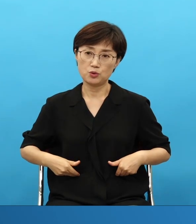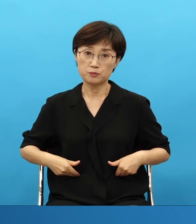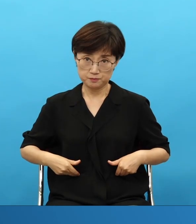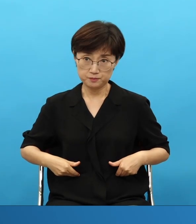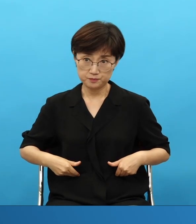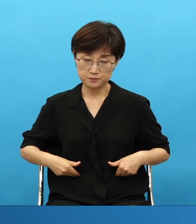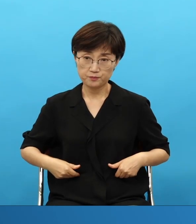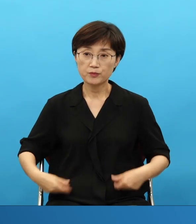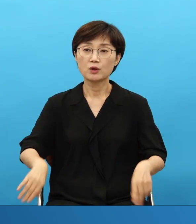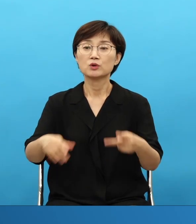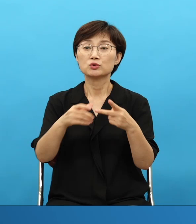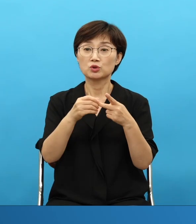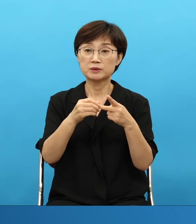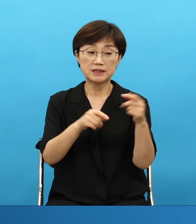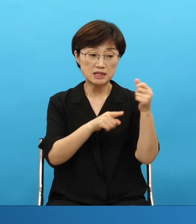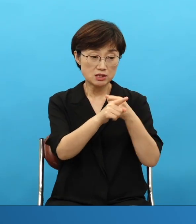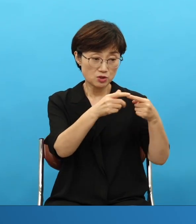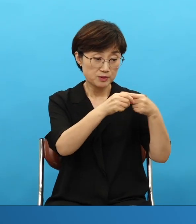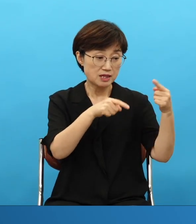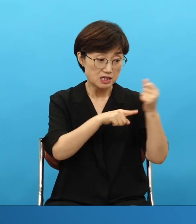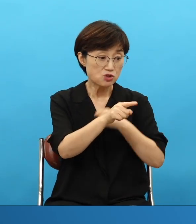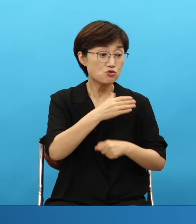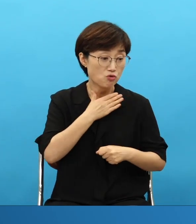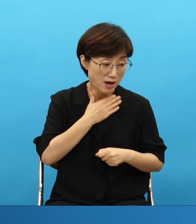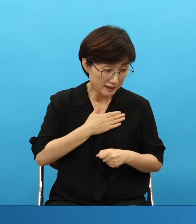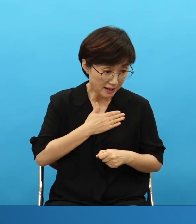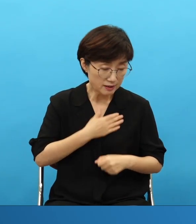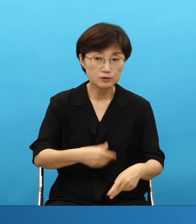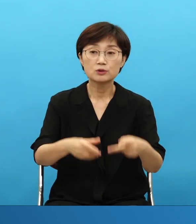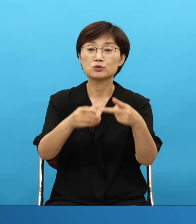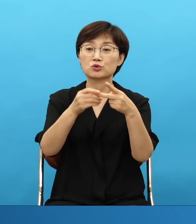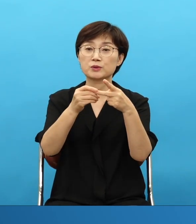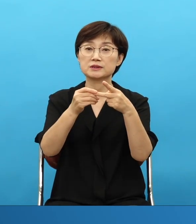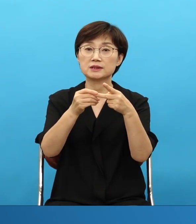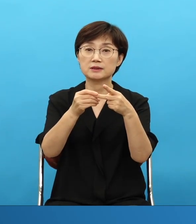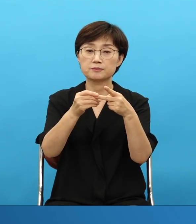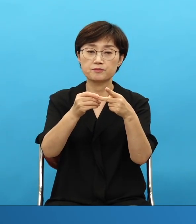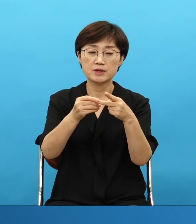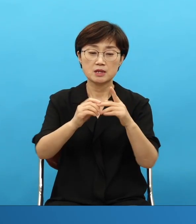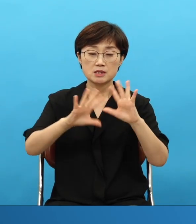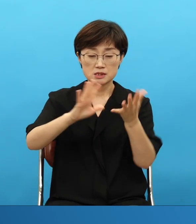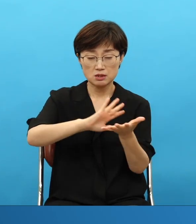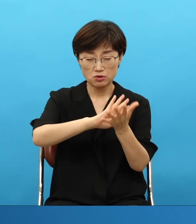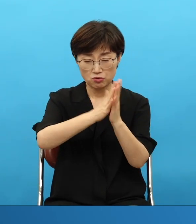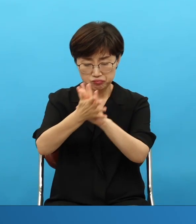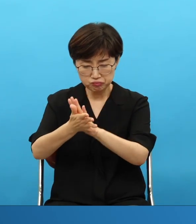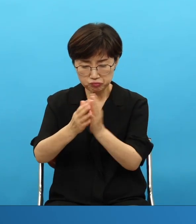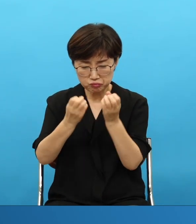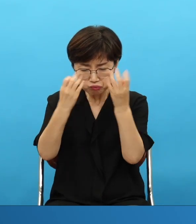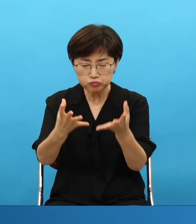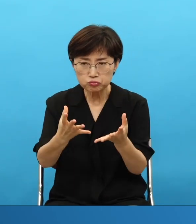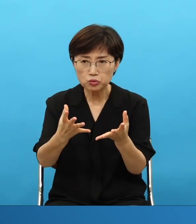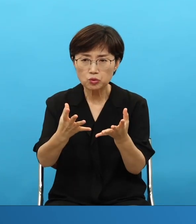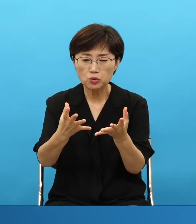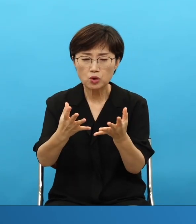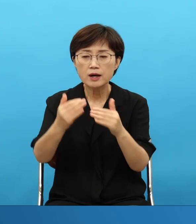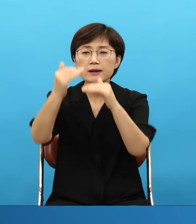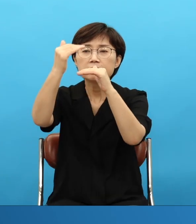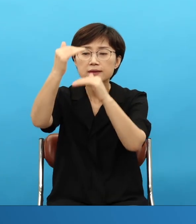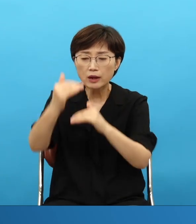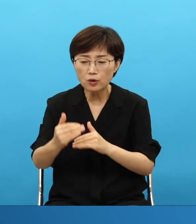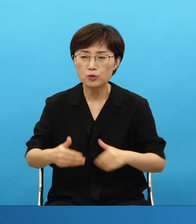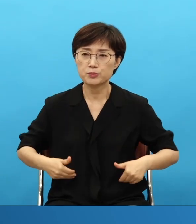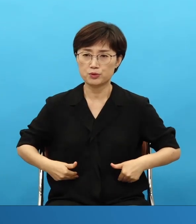천지 개벽시켜야만 되는 내용을 알면 돼요. you need to know the content for the 그렇죠? recreation of the 이유 world. 알면